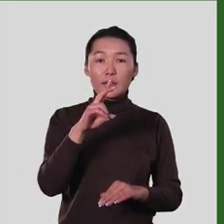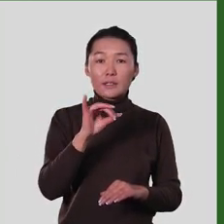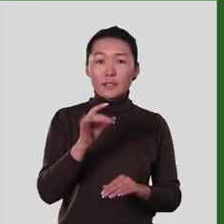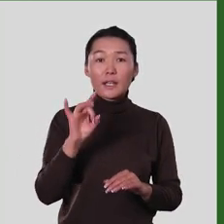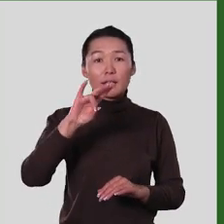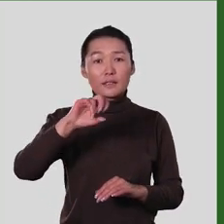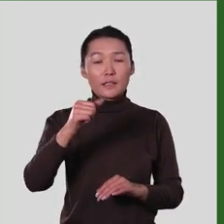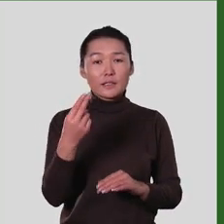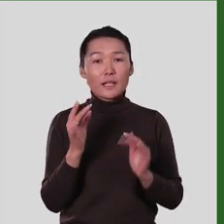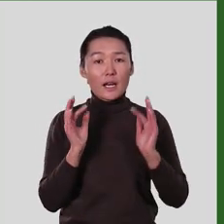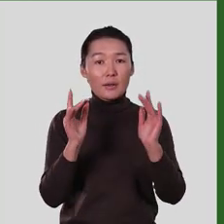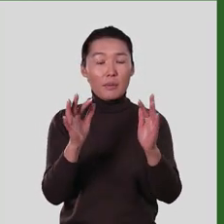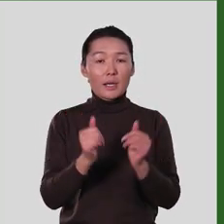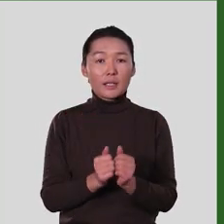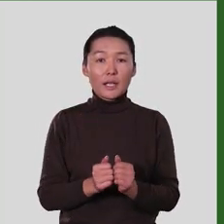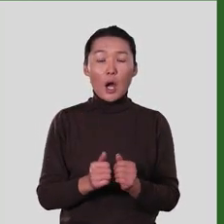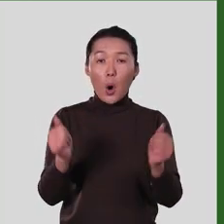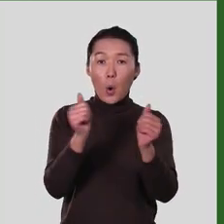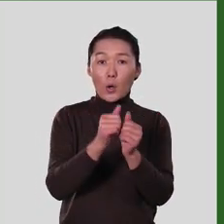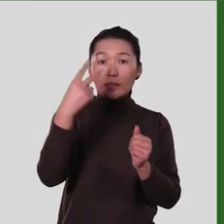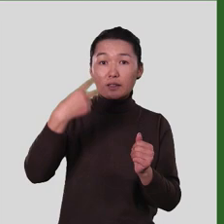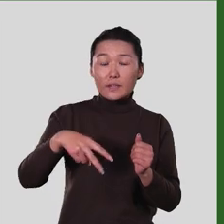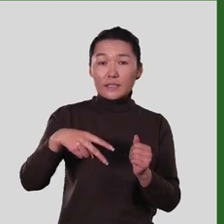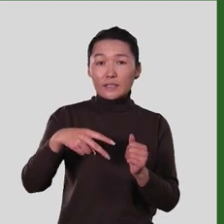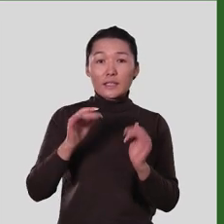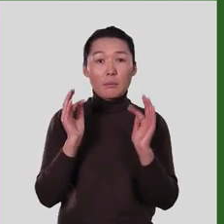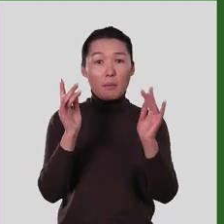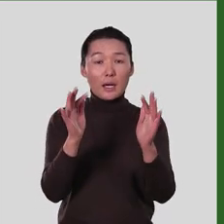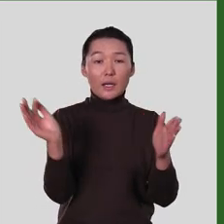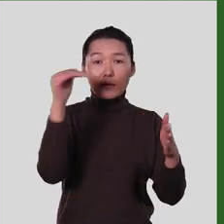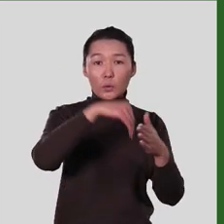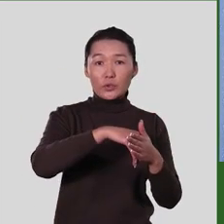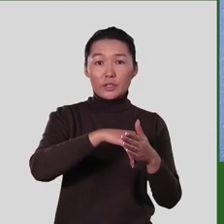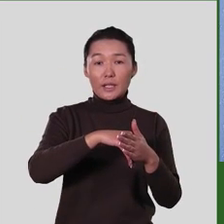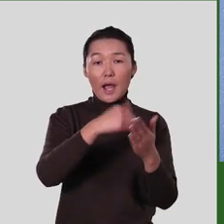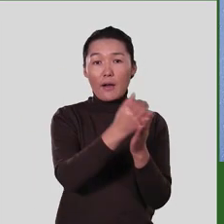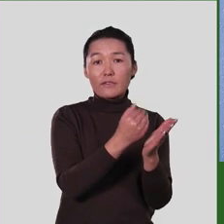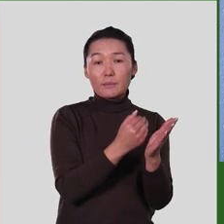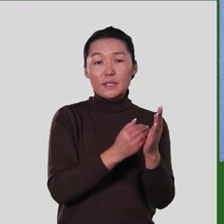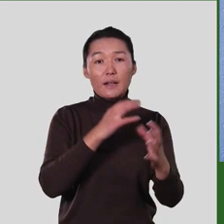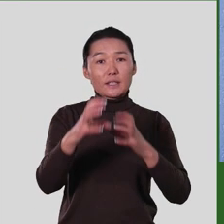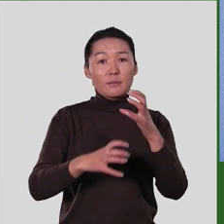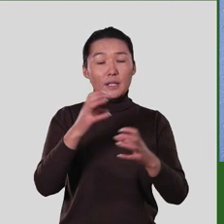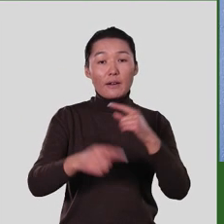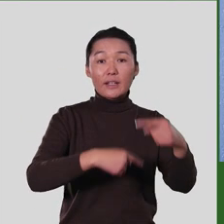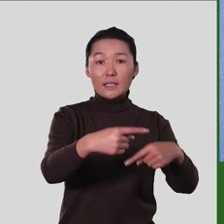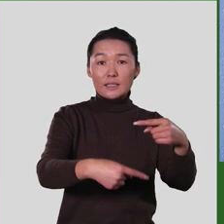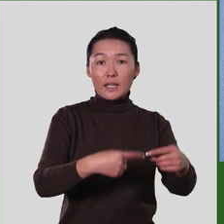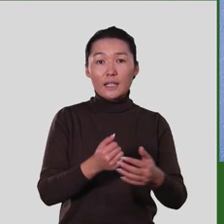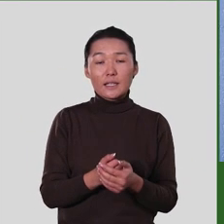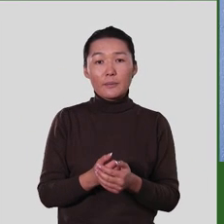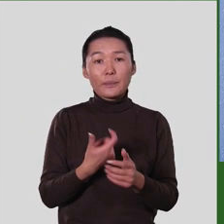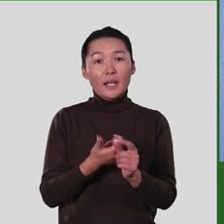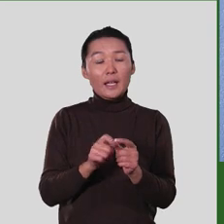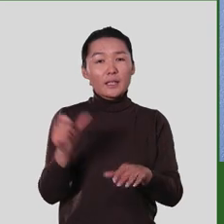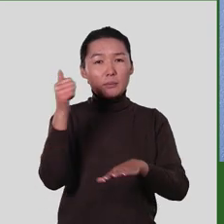парки. Около 20 из них включены в список всемирного наследия. Это прежде всего